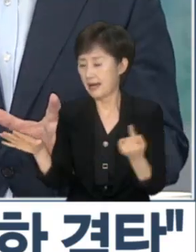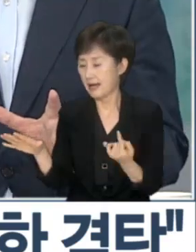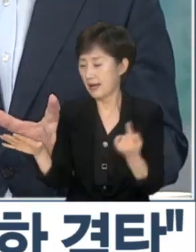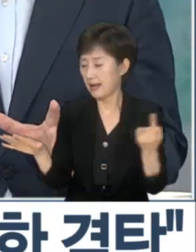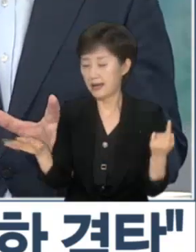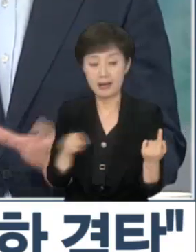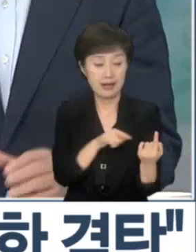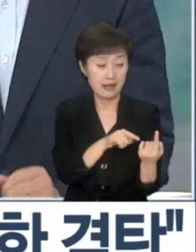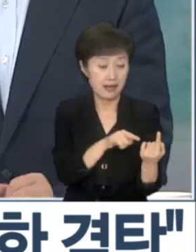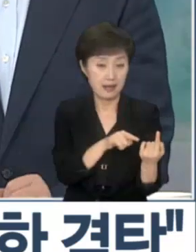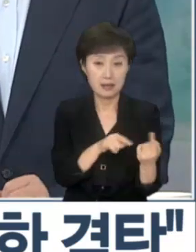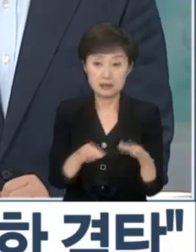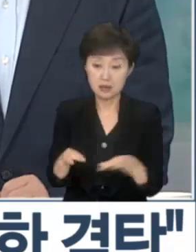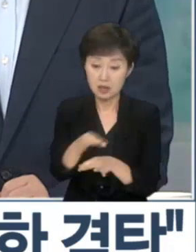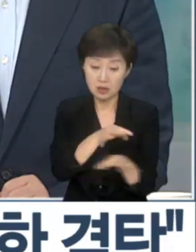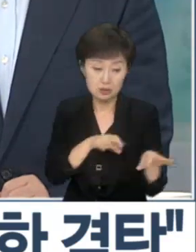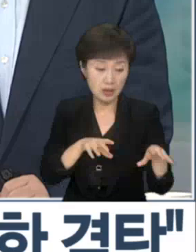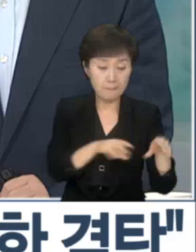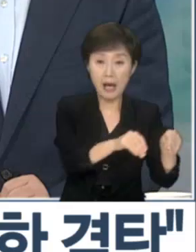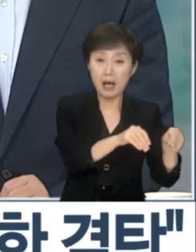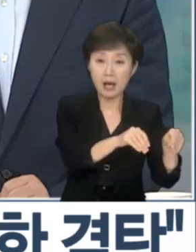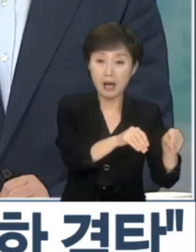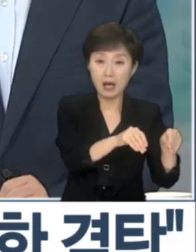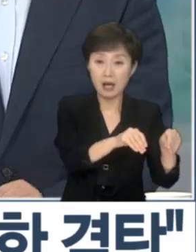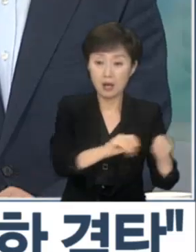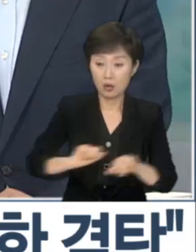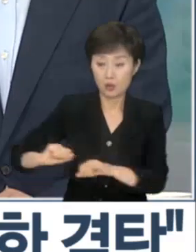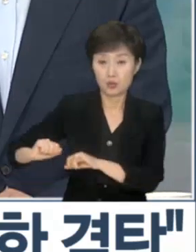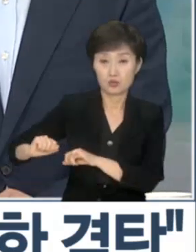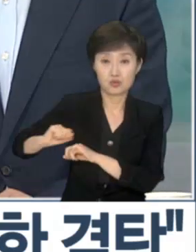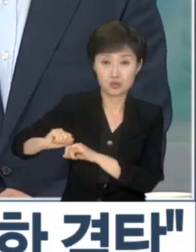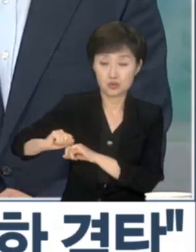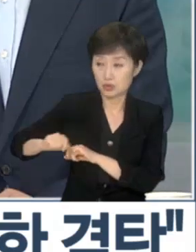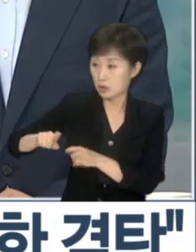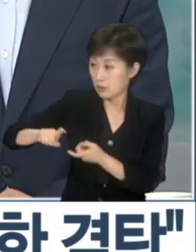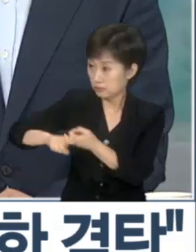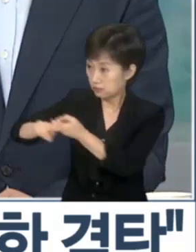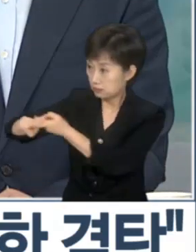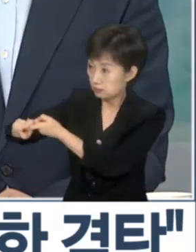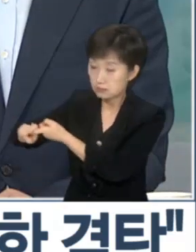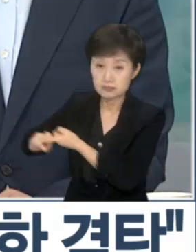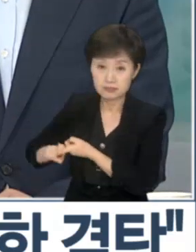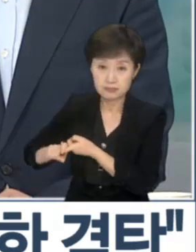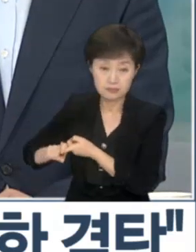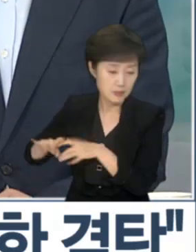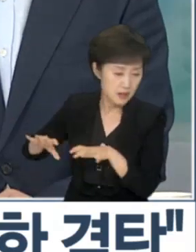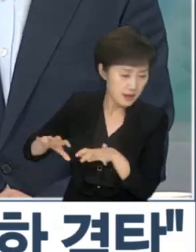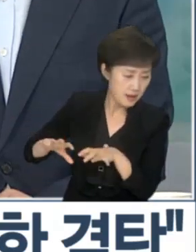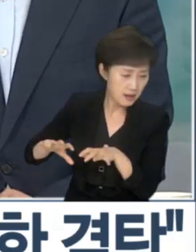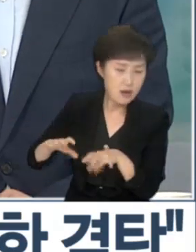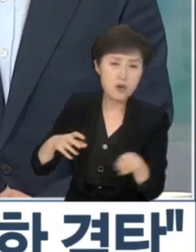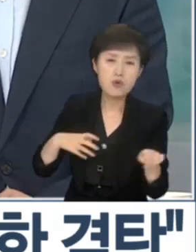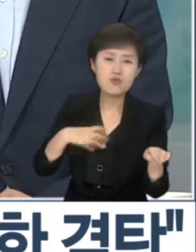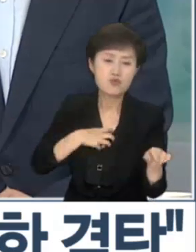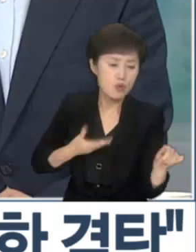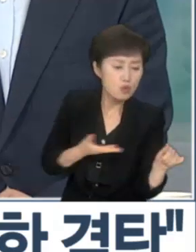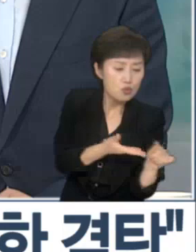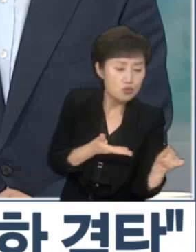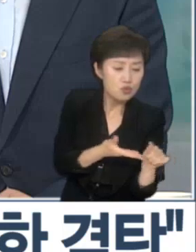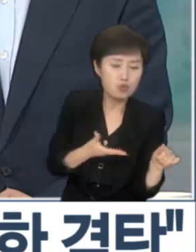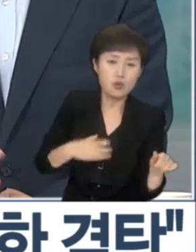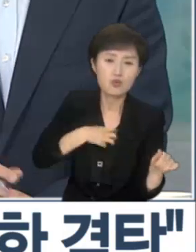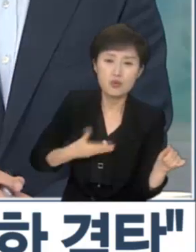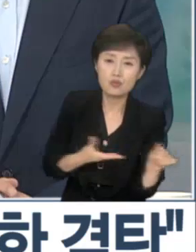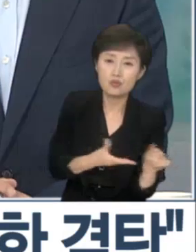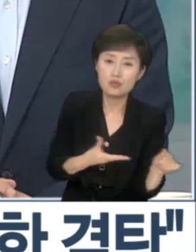제재를 하고 있는 판에 여기에 군사적으로도 사실 저 노골적인 위협을 가하고 있는